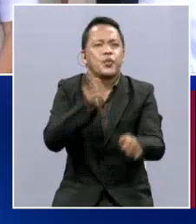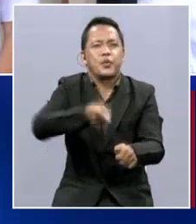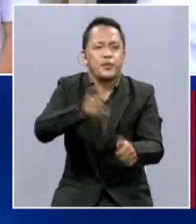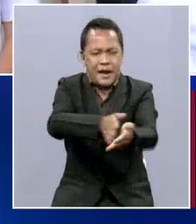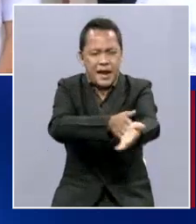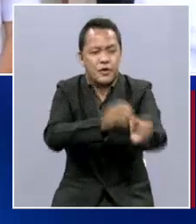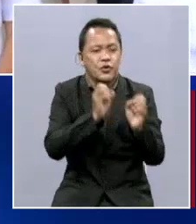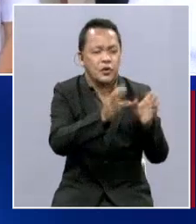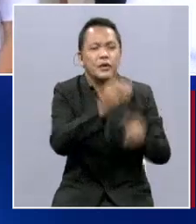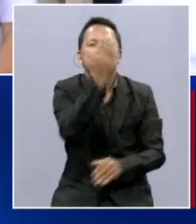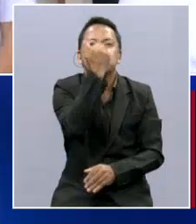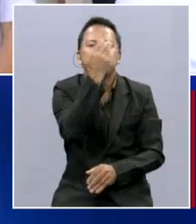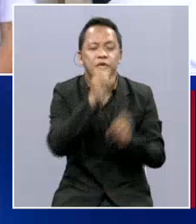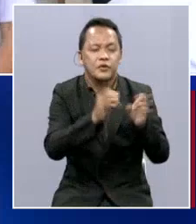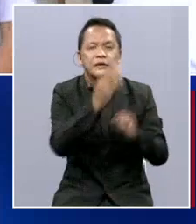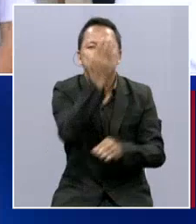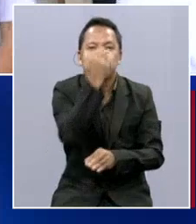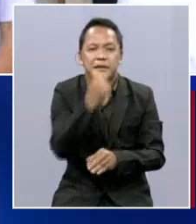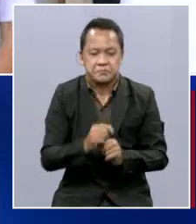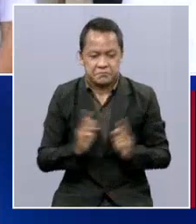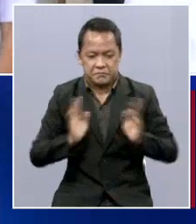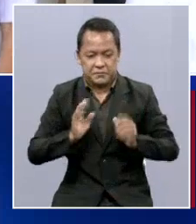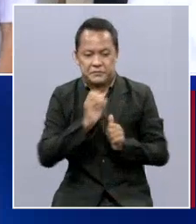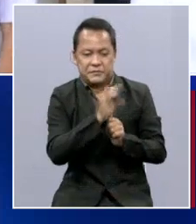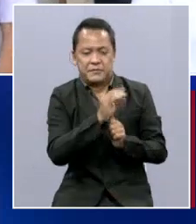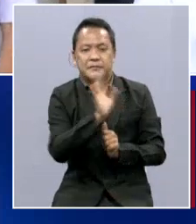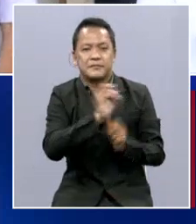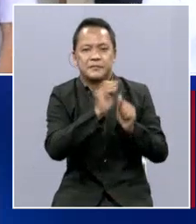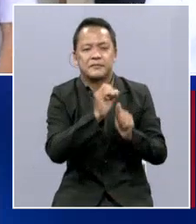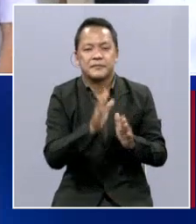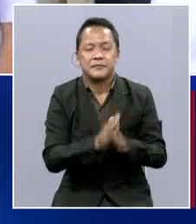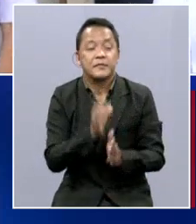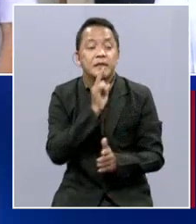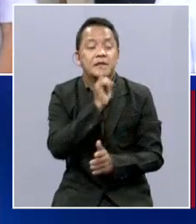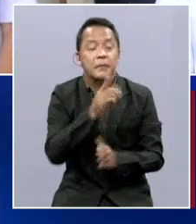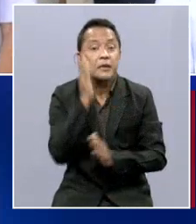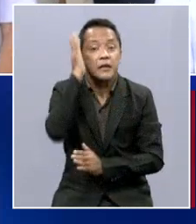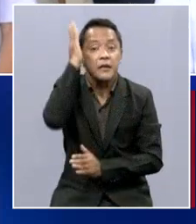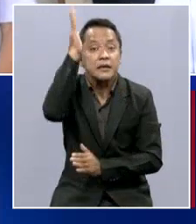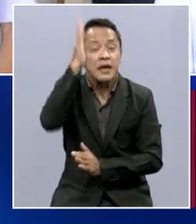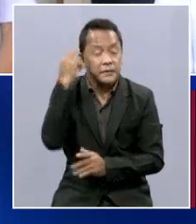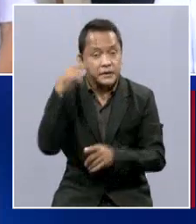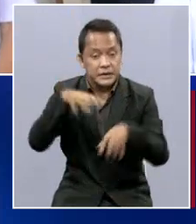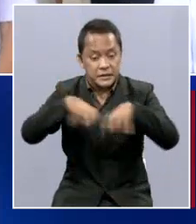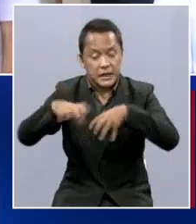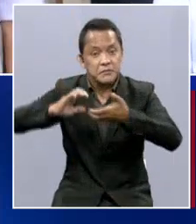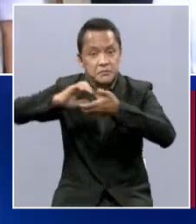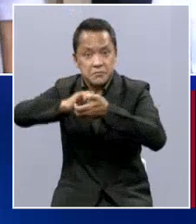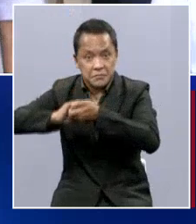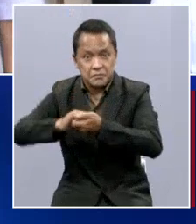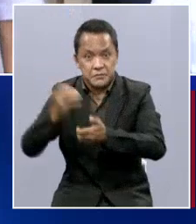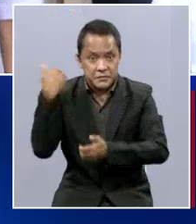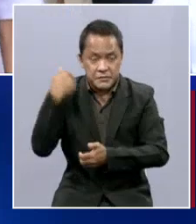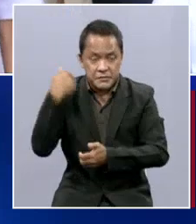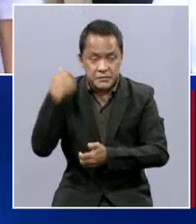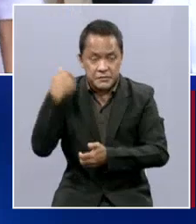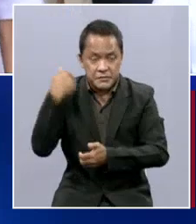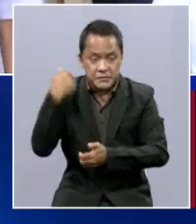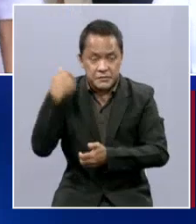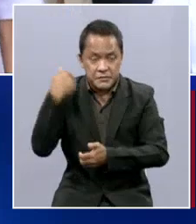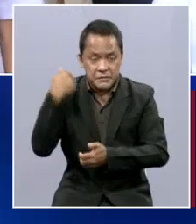ทำไมเออก็ไม่กล้าแนะนำนะทีนี้พอถามว่าแล้วในอนาคตเนี่ยจะมีการจับมือกันในทางการเมืองหรือเปล่าคุณ